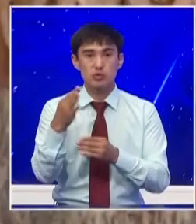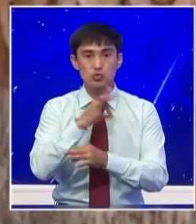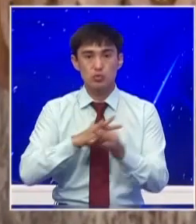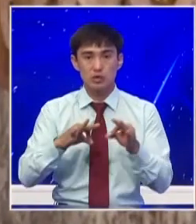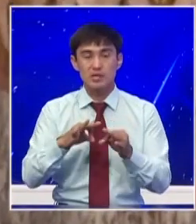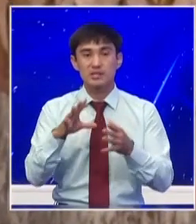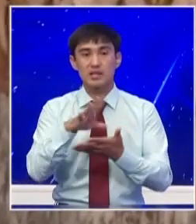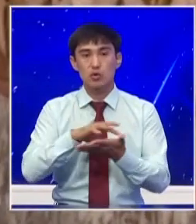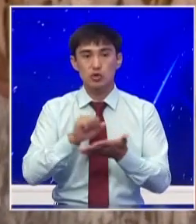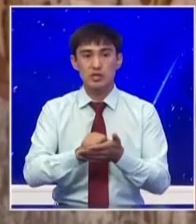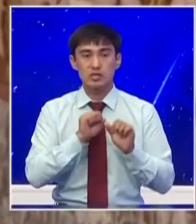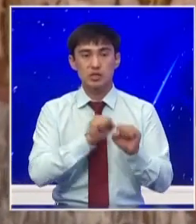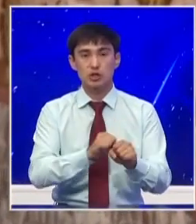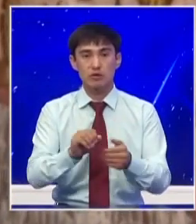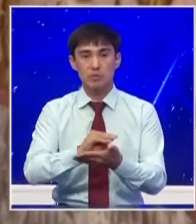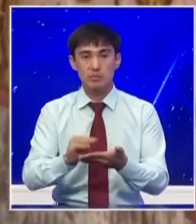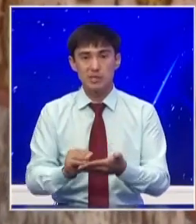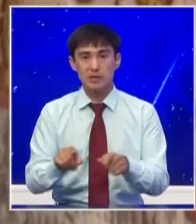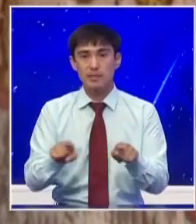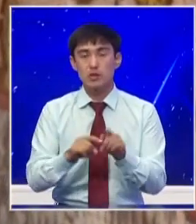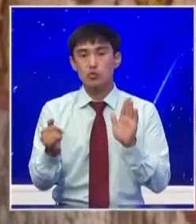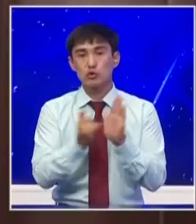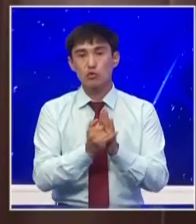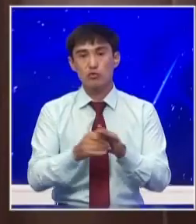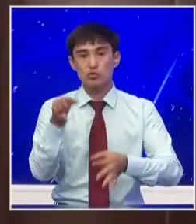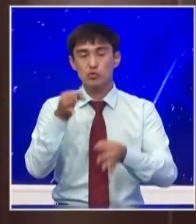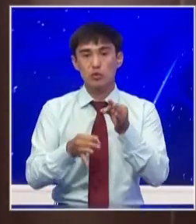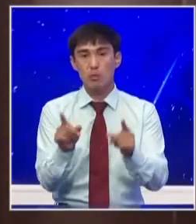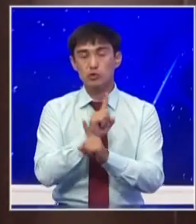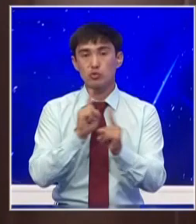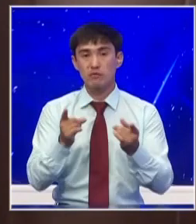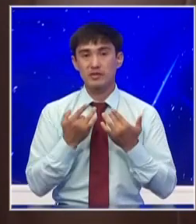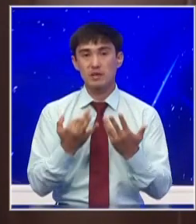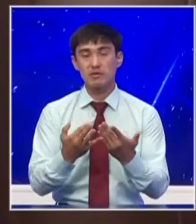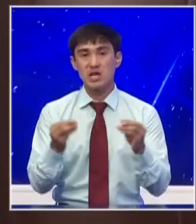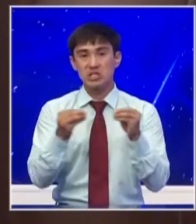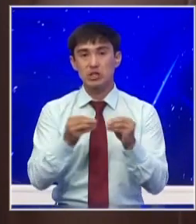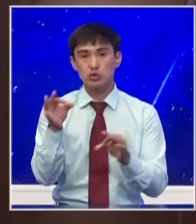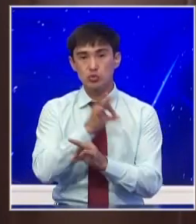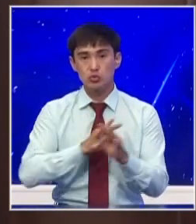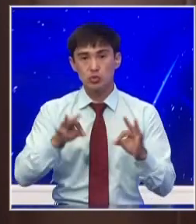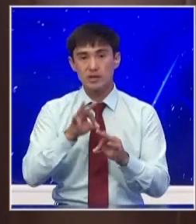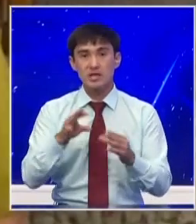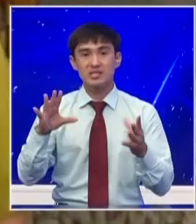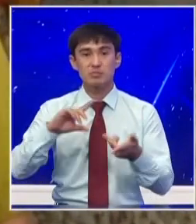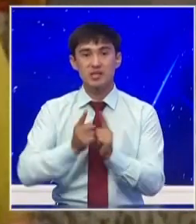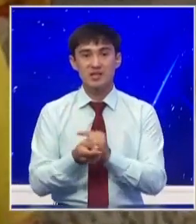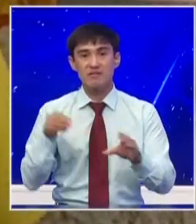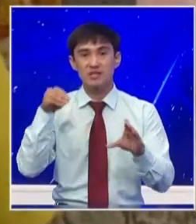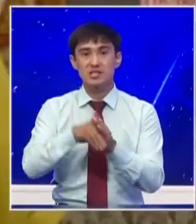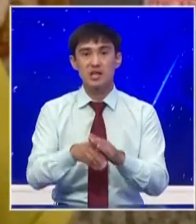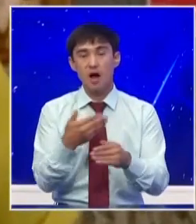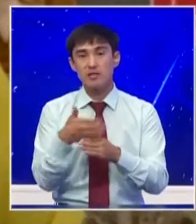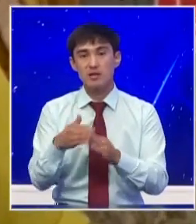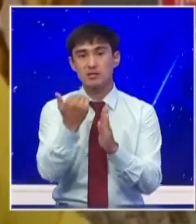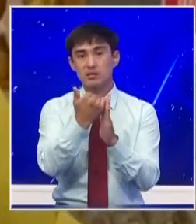За нарушение защитного предписания, а также установленного судом особого требования – 10 суток. Изменения также внесены в